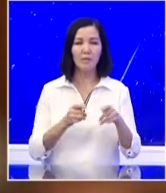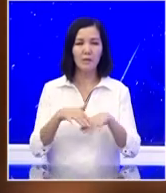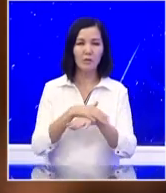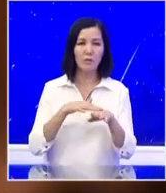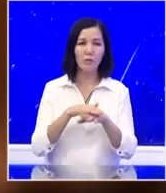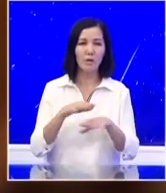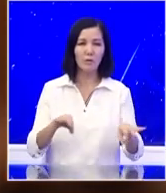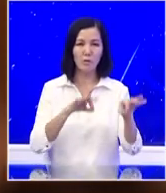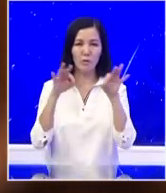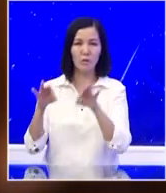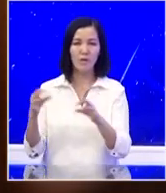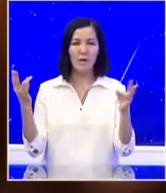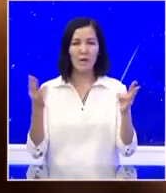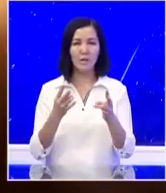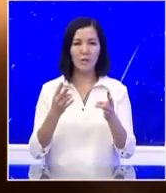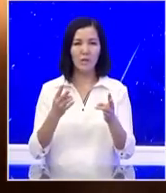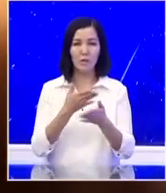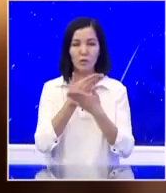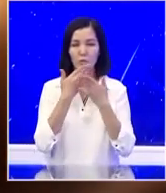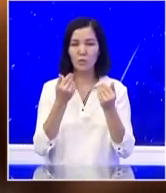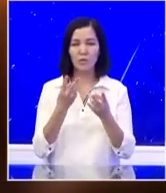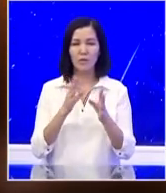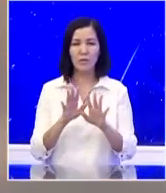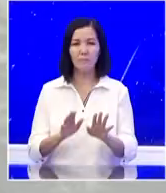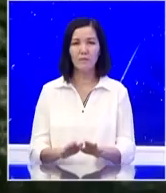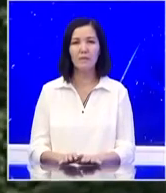тұрғындарды эвакуациялау қажеттігі жоғын айтады.